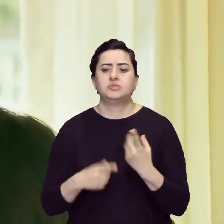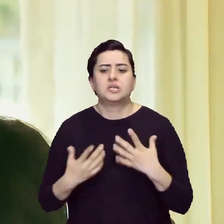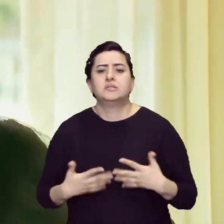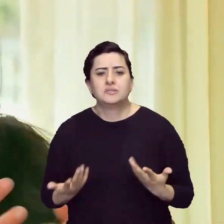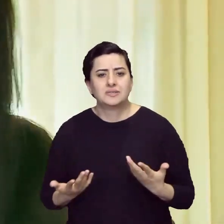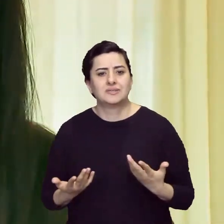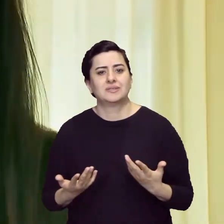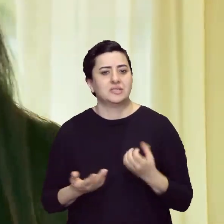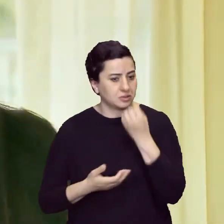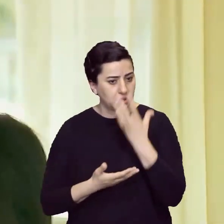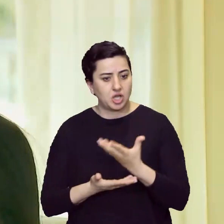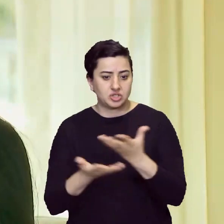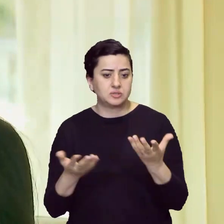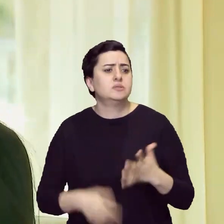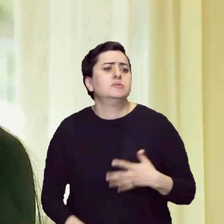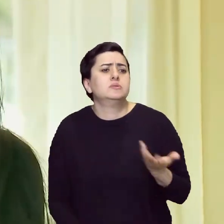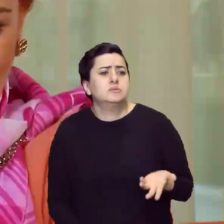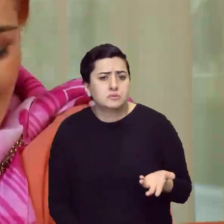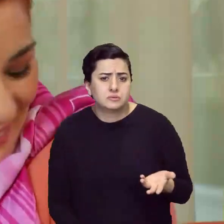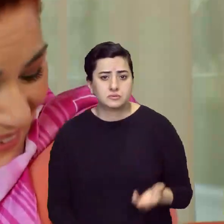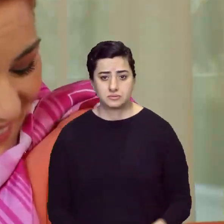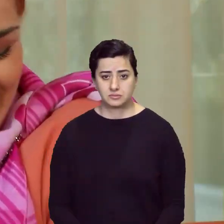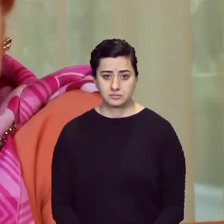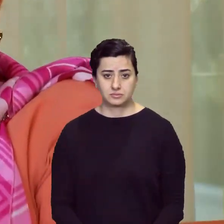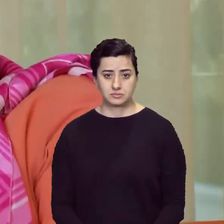E her gün kapıma çiçekler sersin de demiyorum.